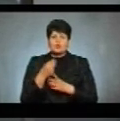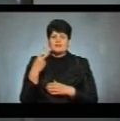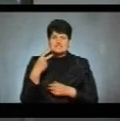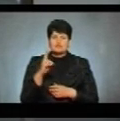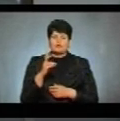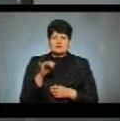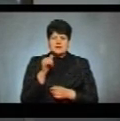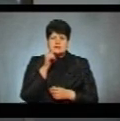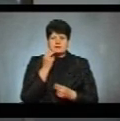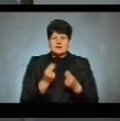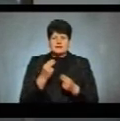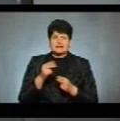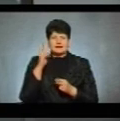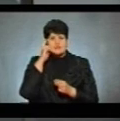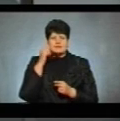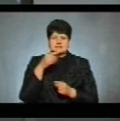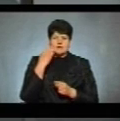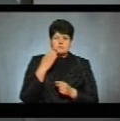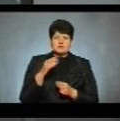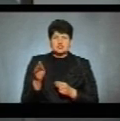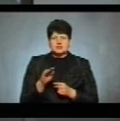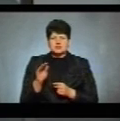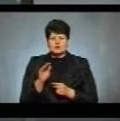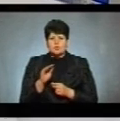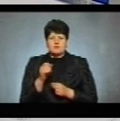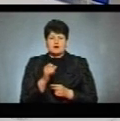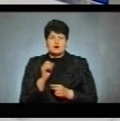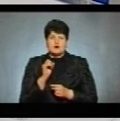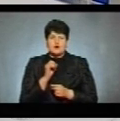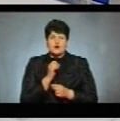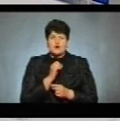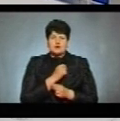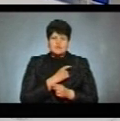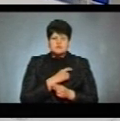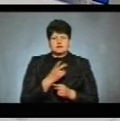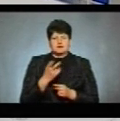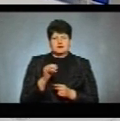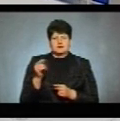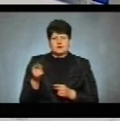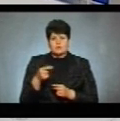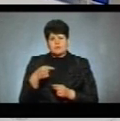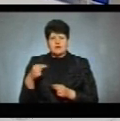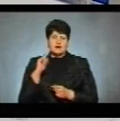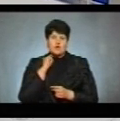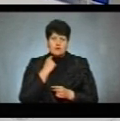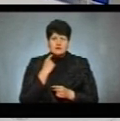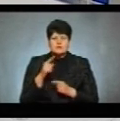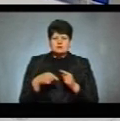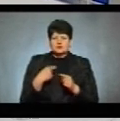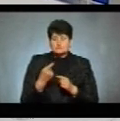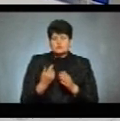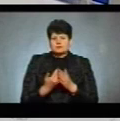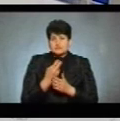Завтра гратимуть Київ-Закарпаття, Житомир-Одеса і Тернопіль-Кіровоград. І на цьому у мене все. Наступний випуск новин на UA